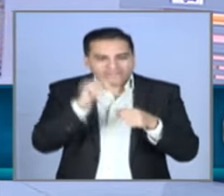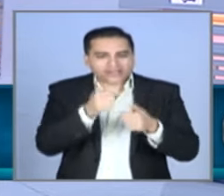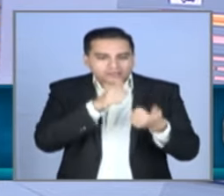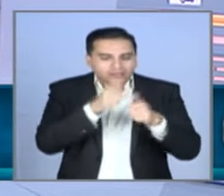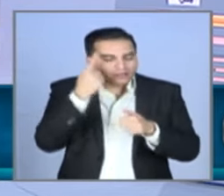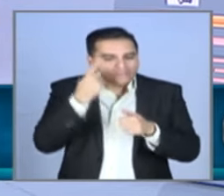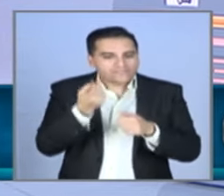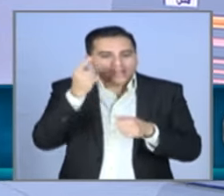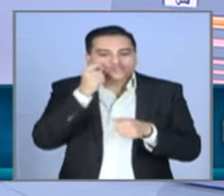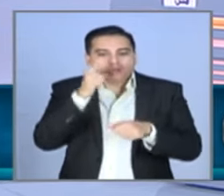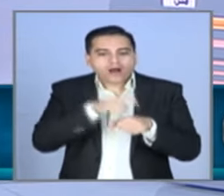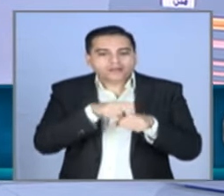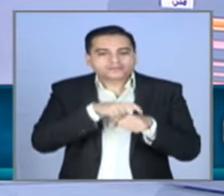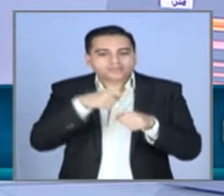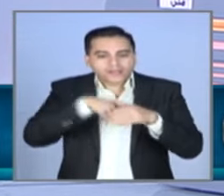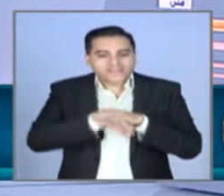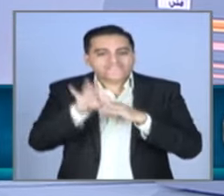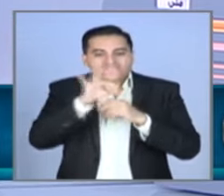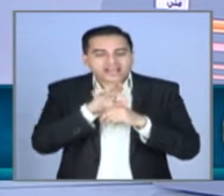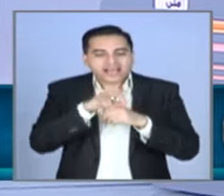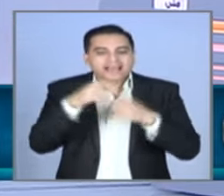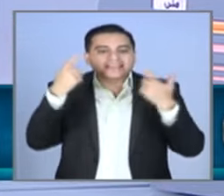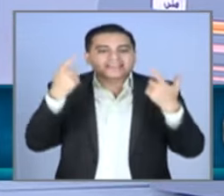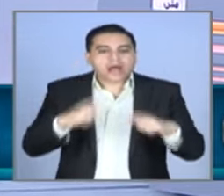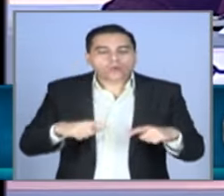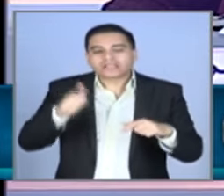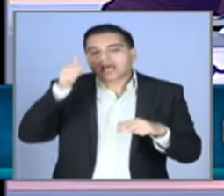عالم جنسيته اسكتلندي،